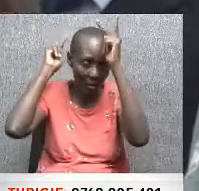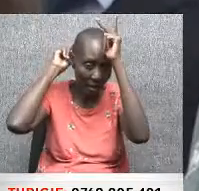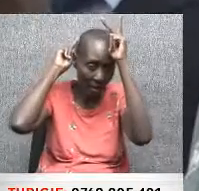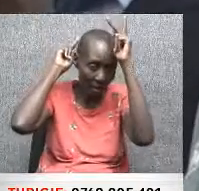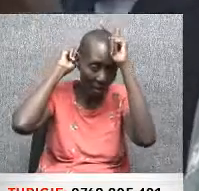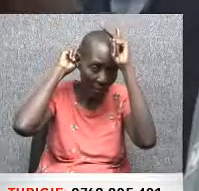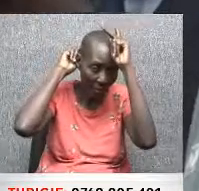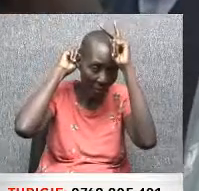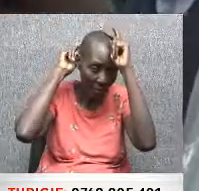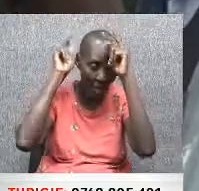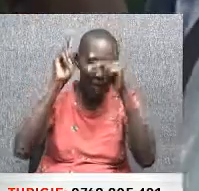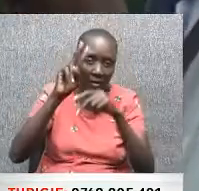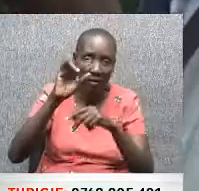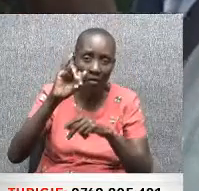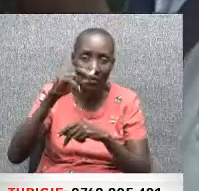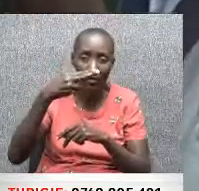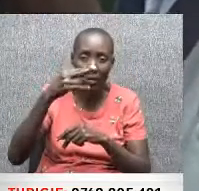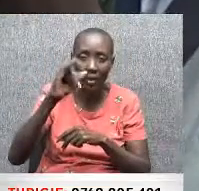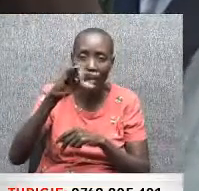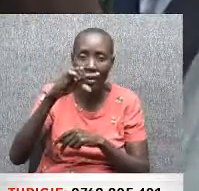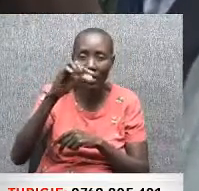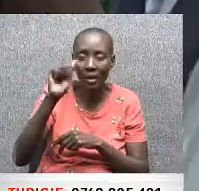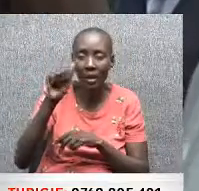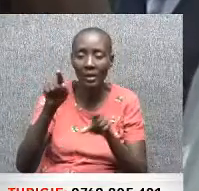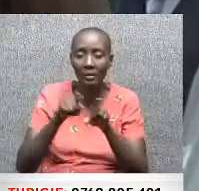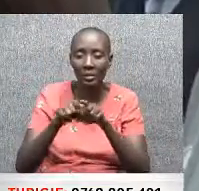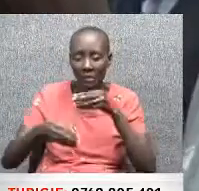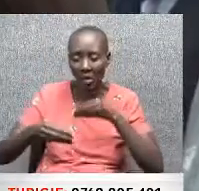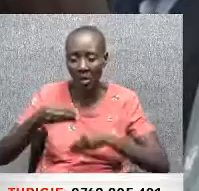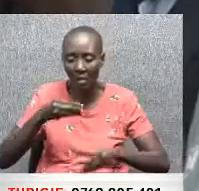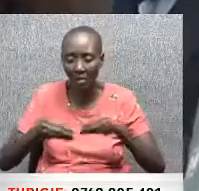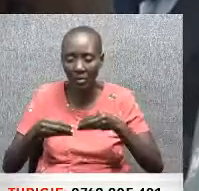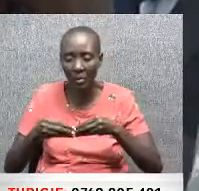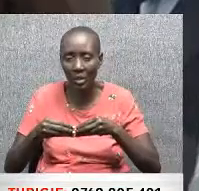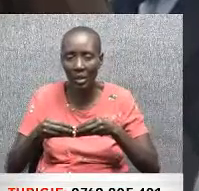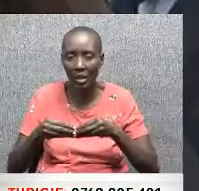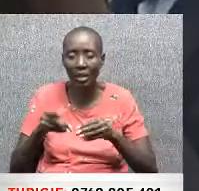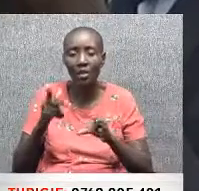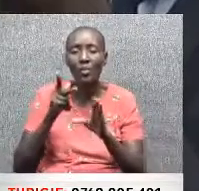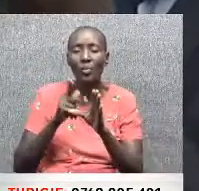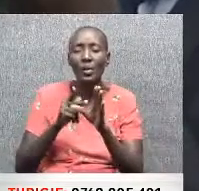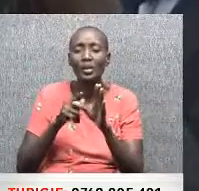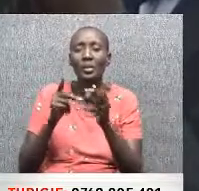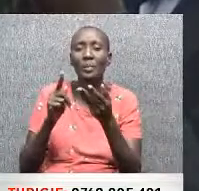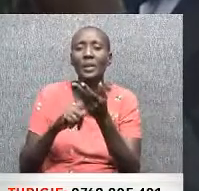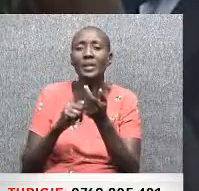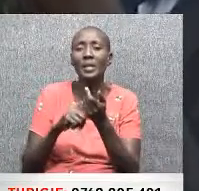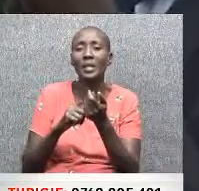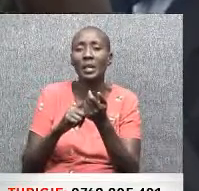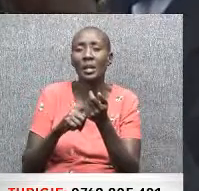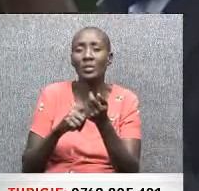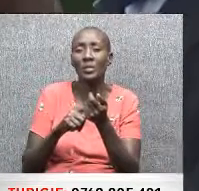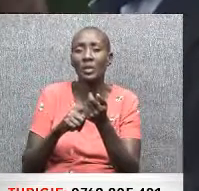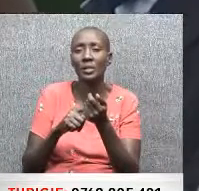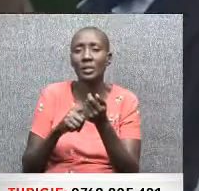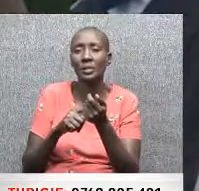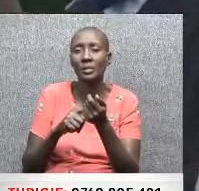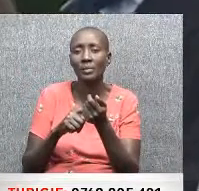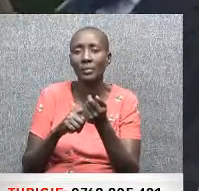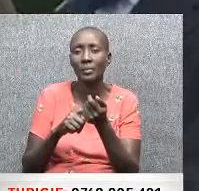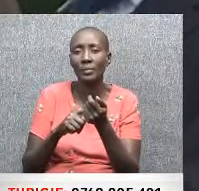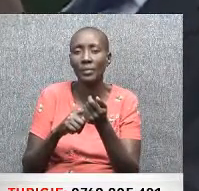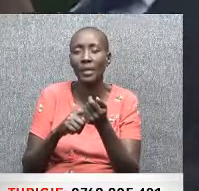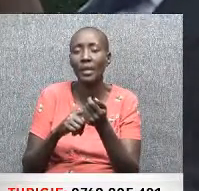watu wa Vihiga, watu wa Busia tujitokeze kwa wingi, so that we are counted at the end of the day is going to determine